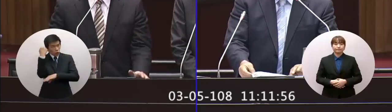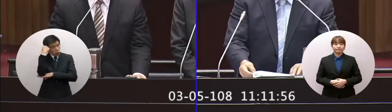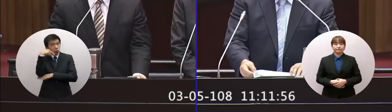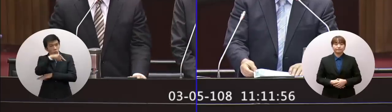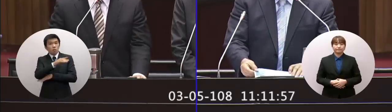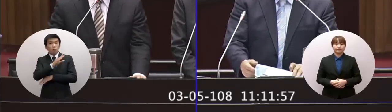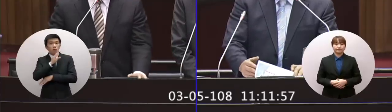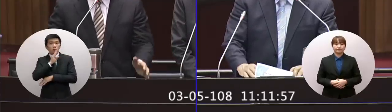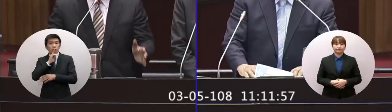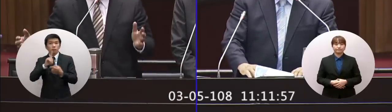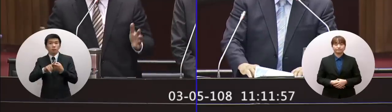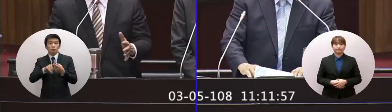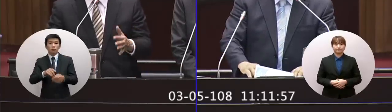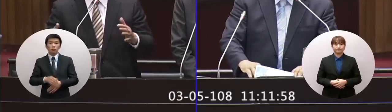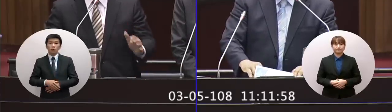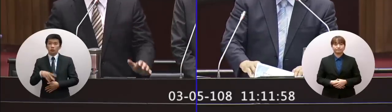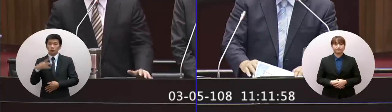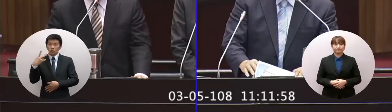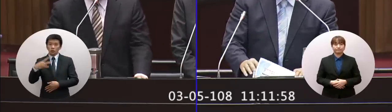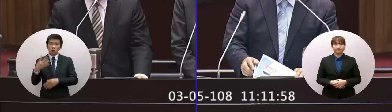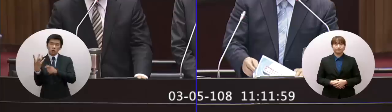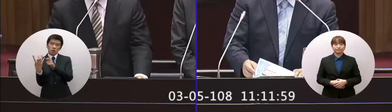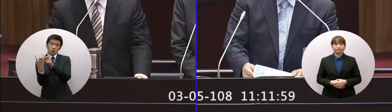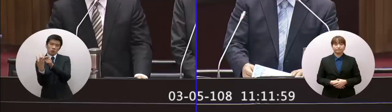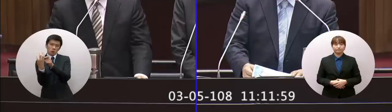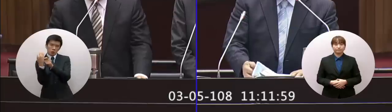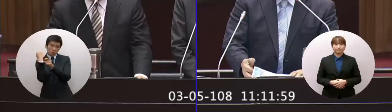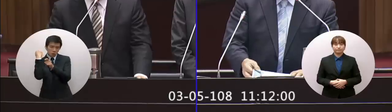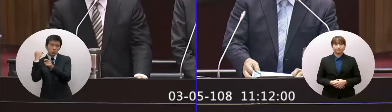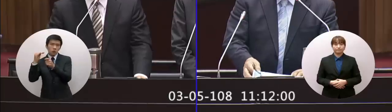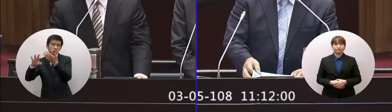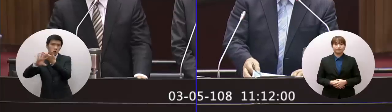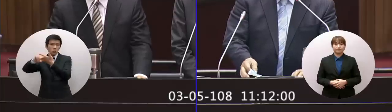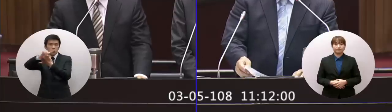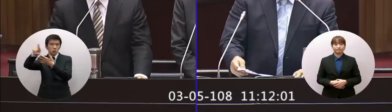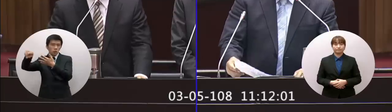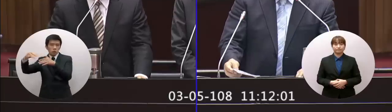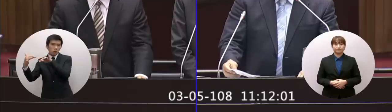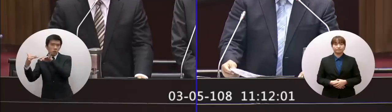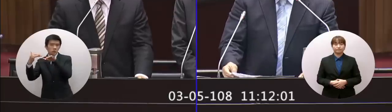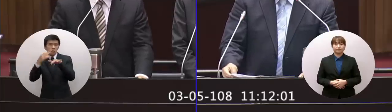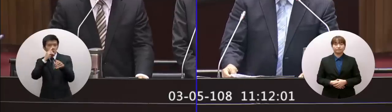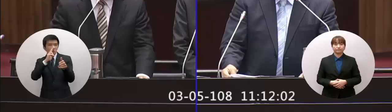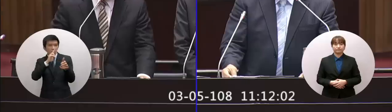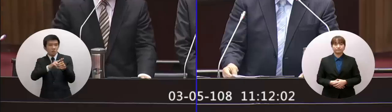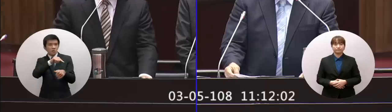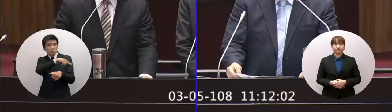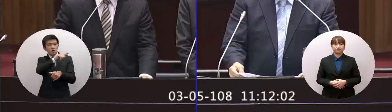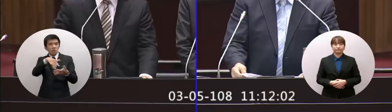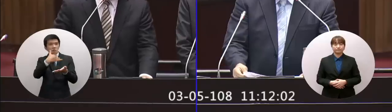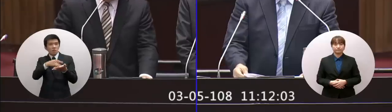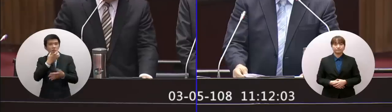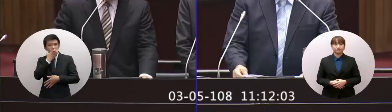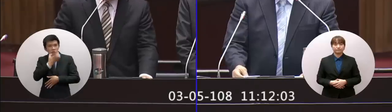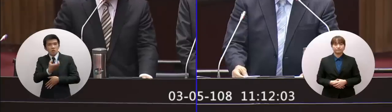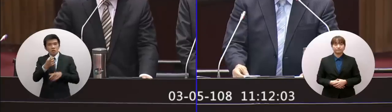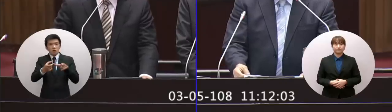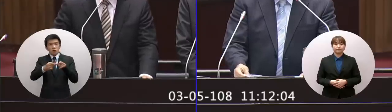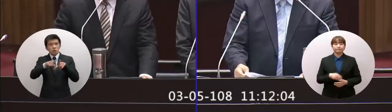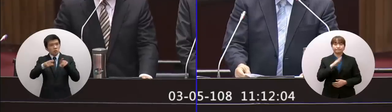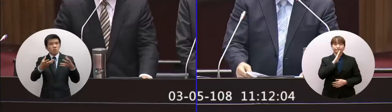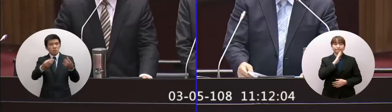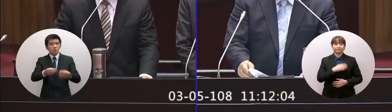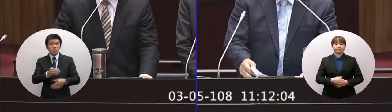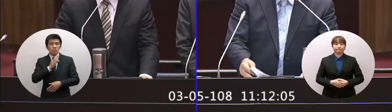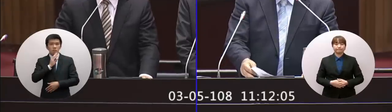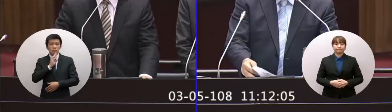多少年来，因为外来的欺负，原住民族其实受到很多不公不义的待遇， 是，